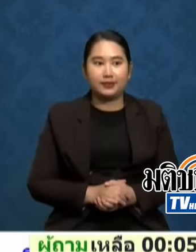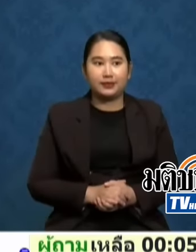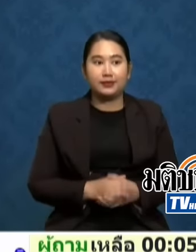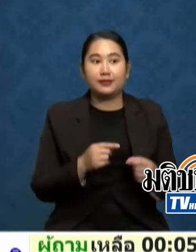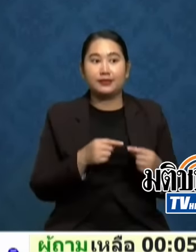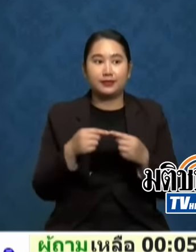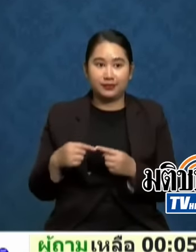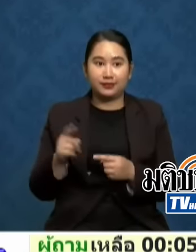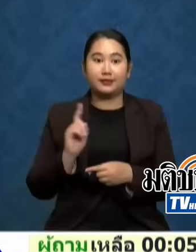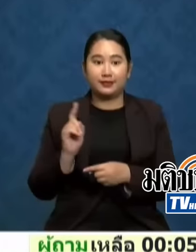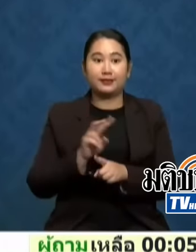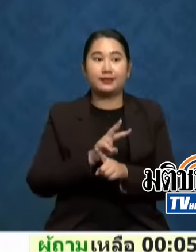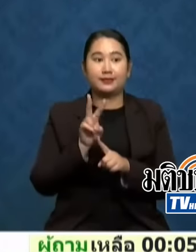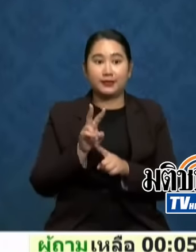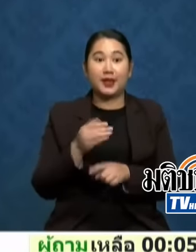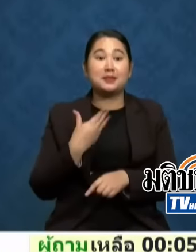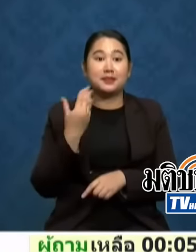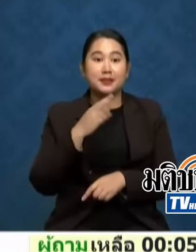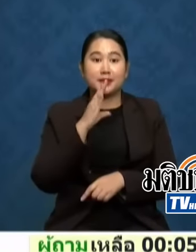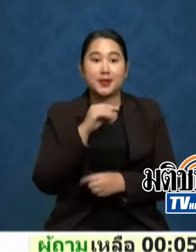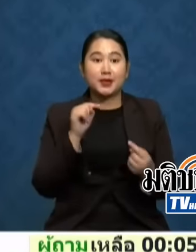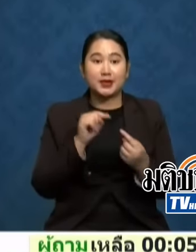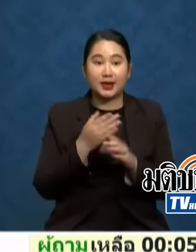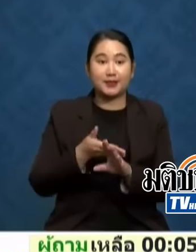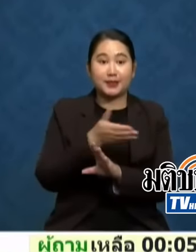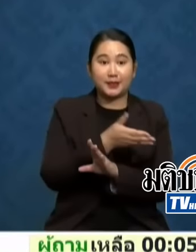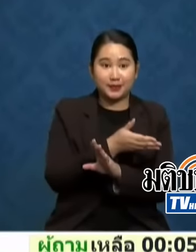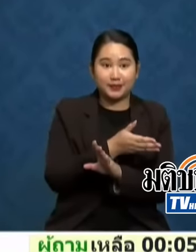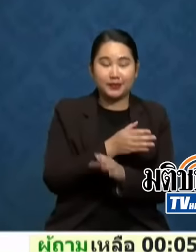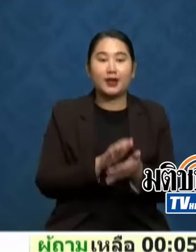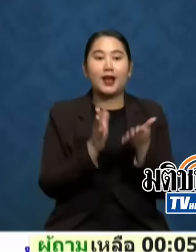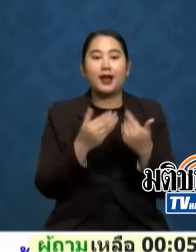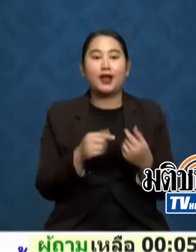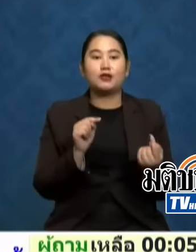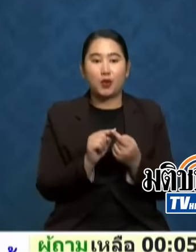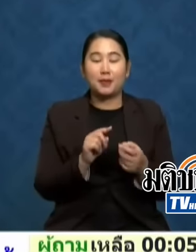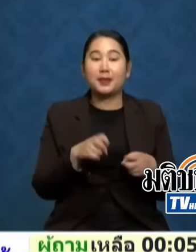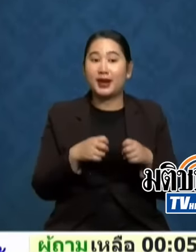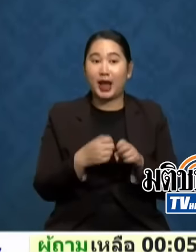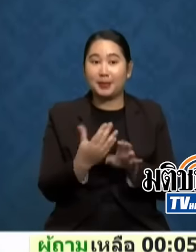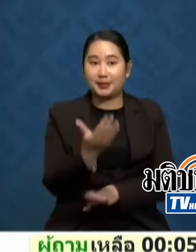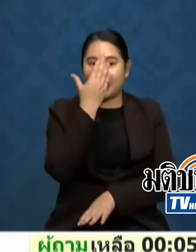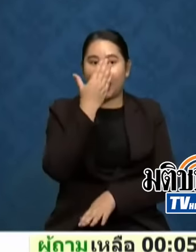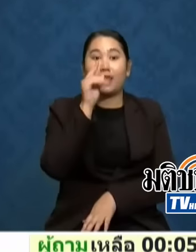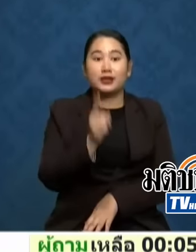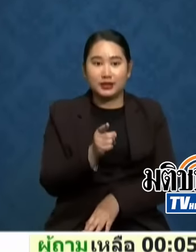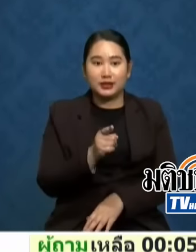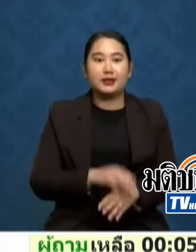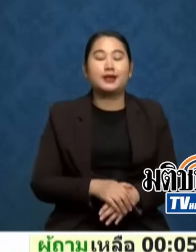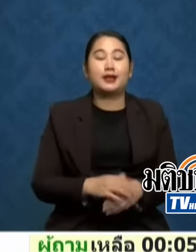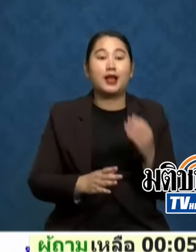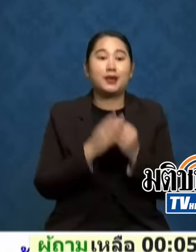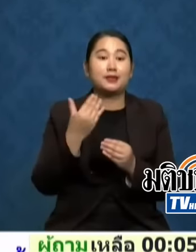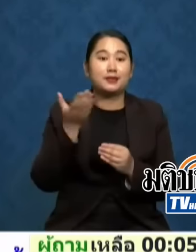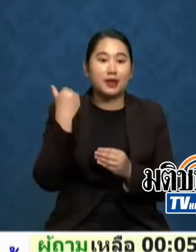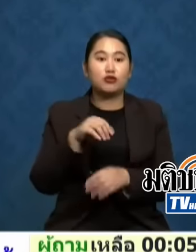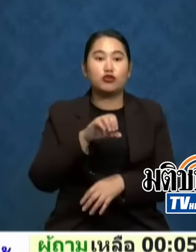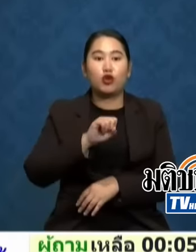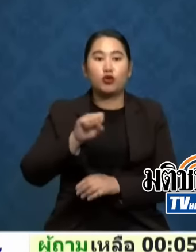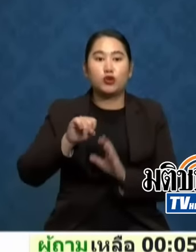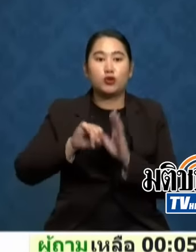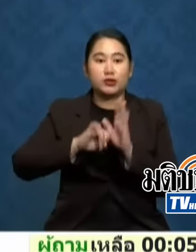ำถามต่อมานะครับประเด็นที่2เมื่อกี้เราพูดถึงก่อนเกิดเหตุทีนี้เรามาพูดกันถึงเรื่องของการเผชิญเหตุในสัปดาห์ที่ผ่านมานะครับผมแล้วก็สสจังหวัดเ